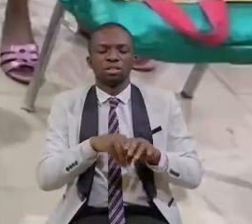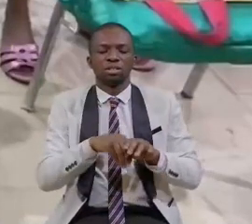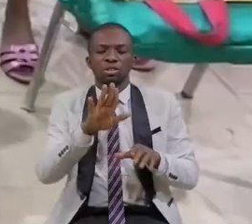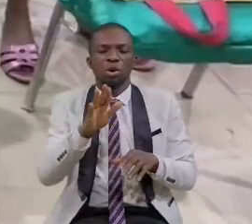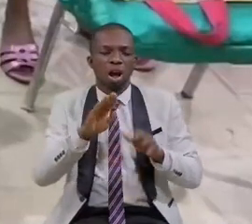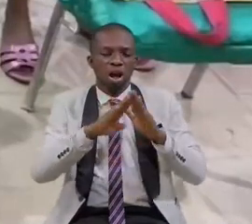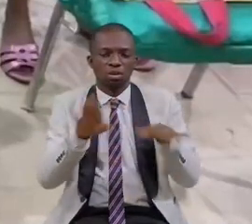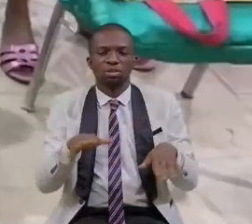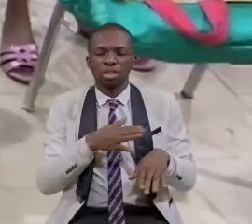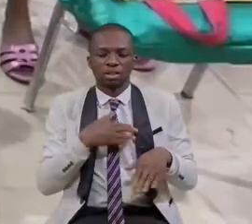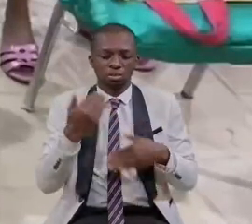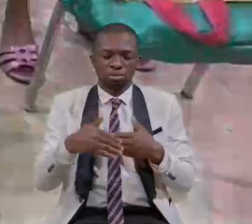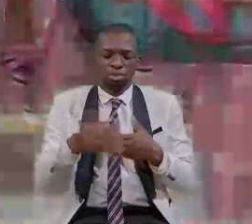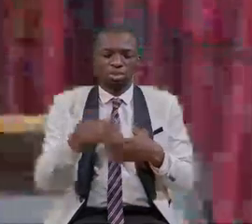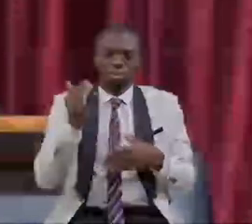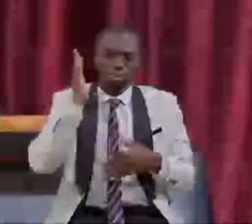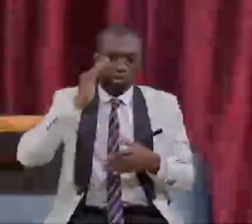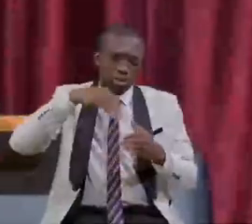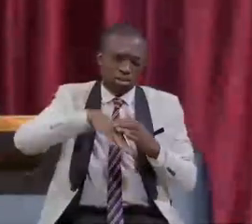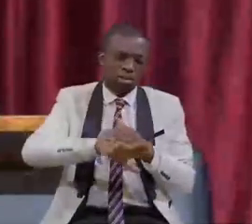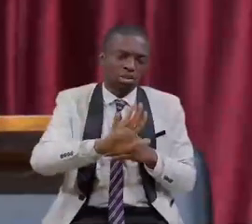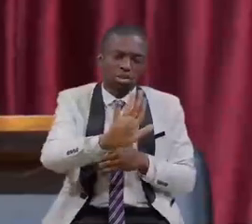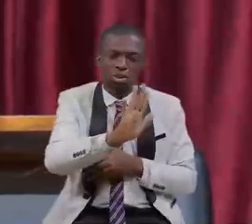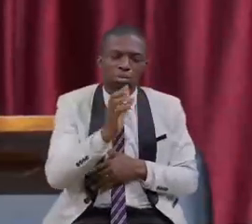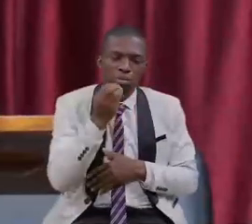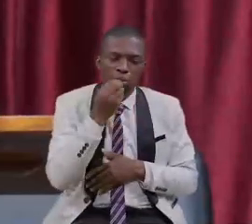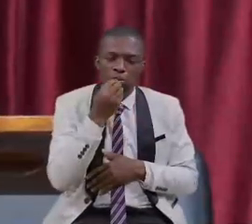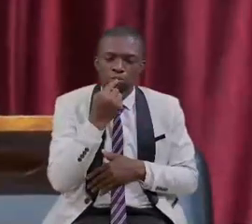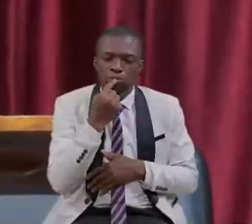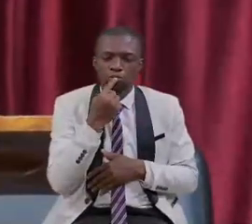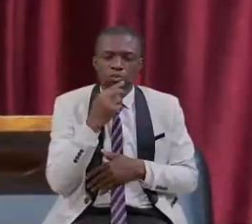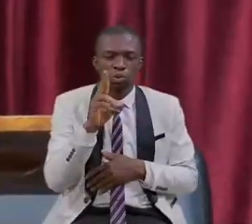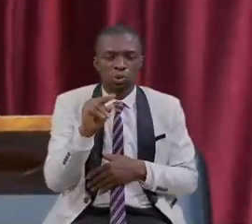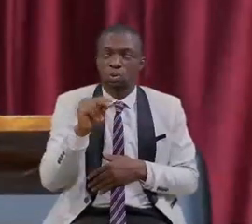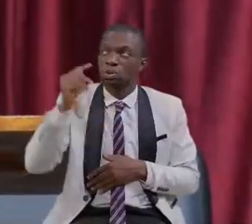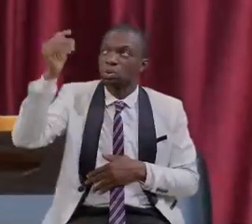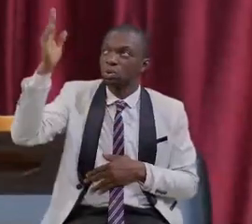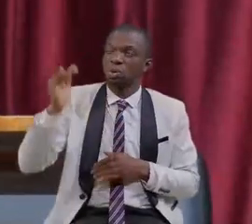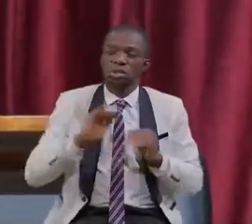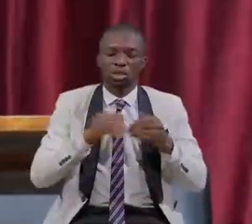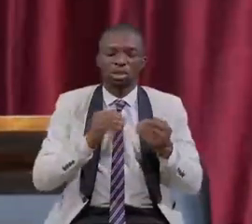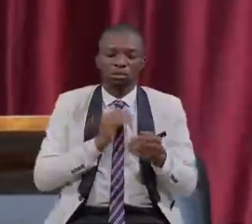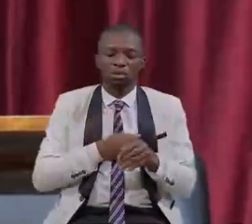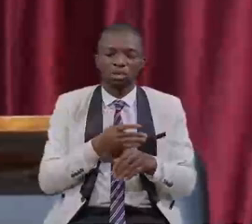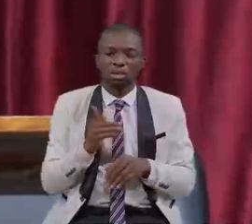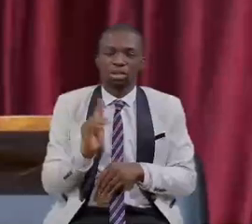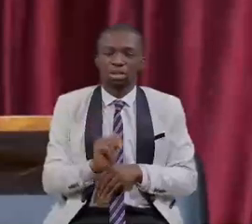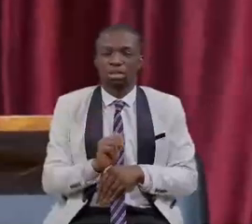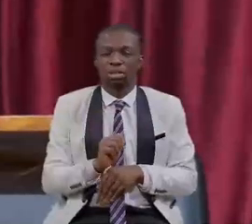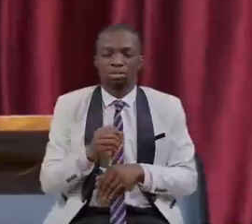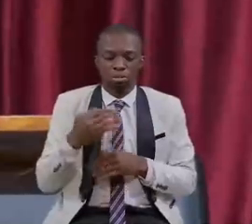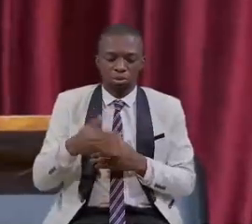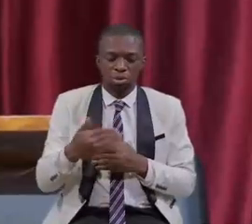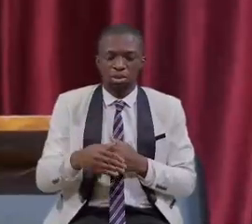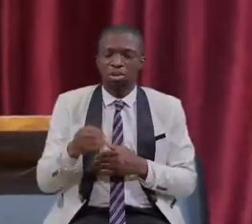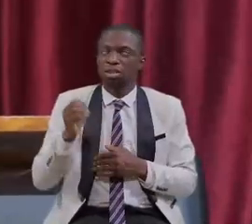Et que le pain tombe dans votre bouche. Il nous a donné du pain. Il nous a donné aussi de l'air